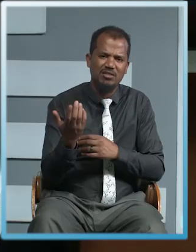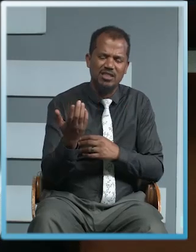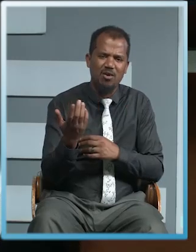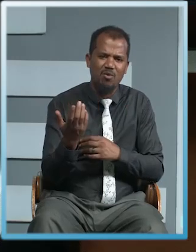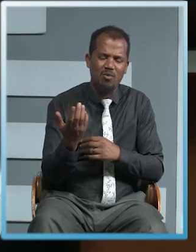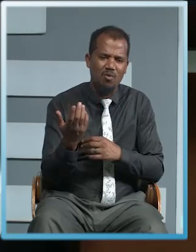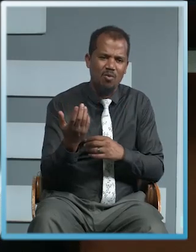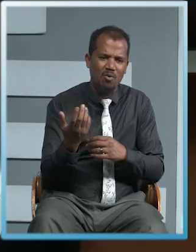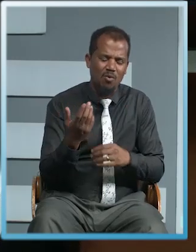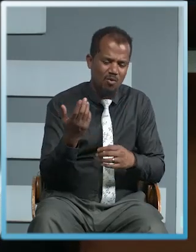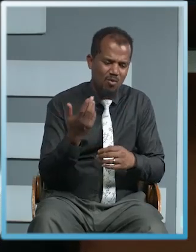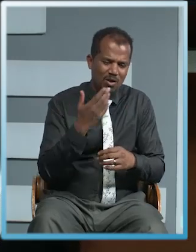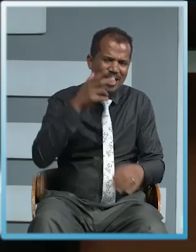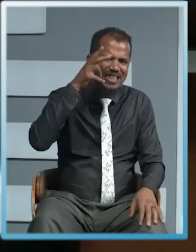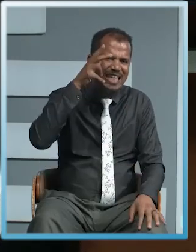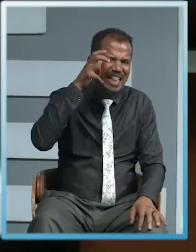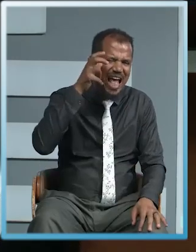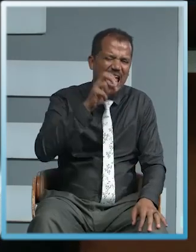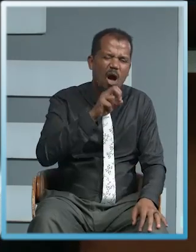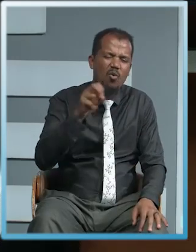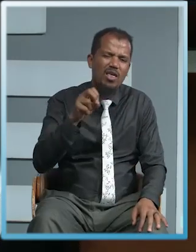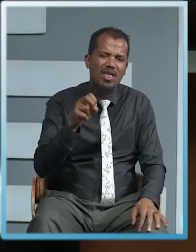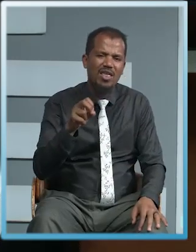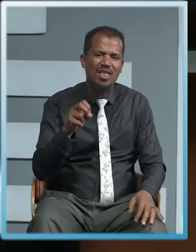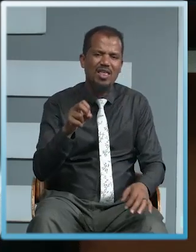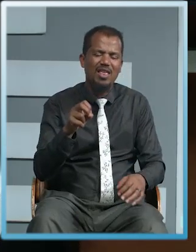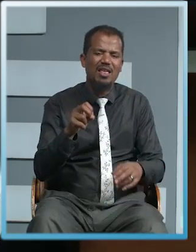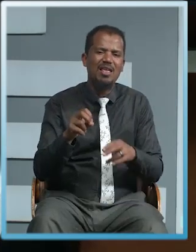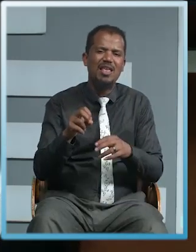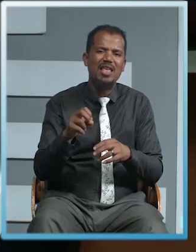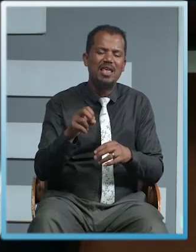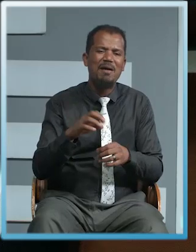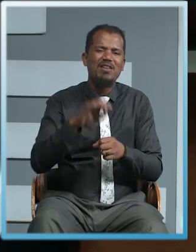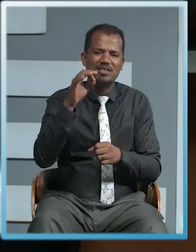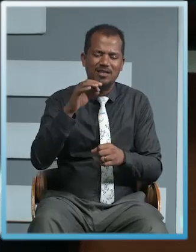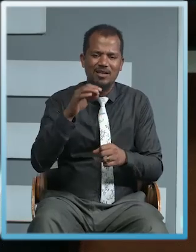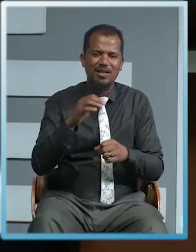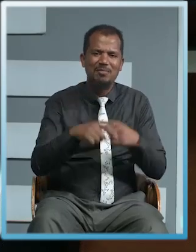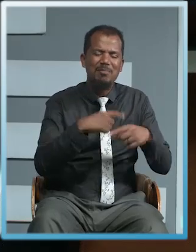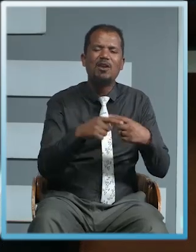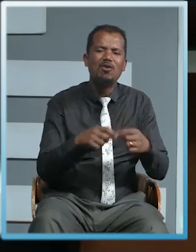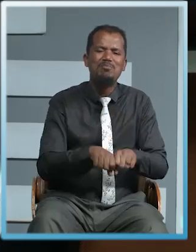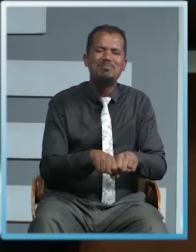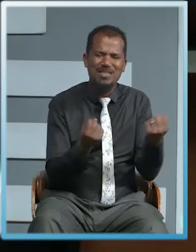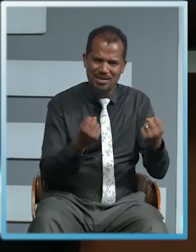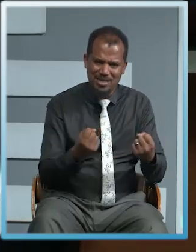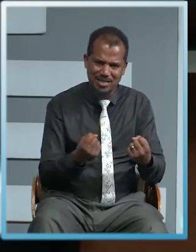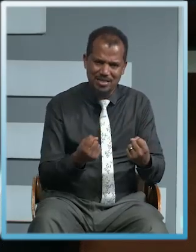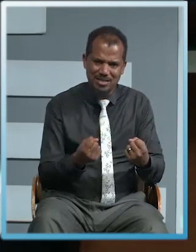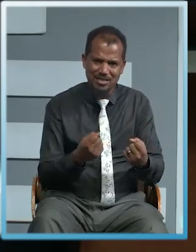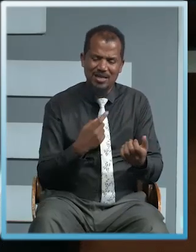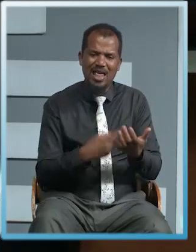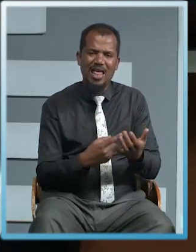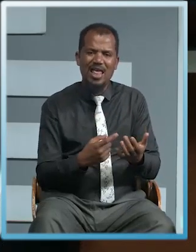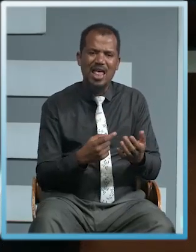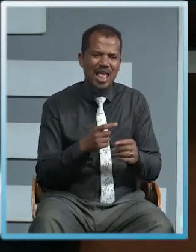متفو سایت قنایی حال با مهربان سمتون است یه دالون مسبر یه وانا